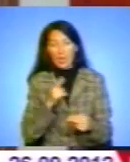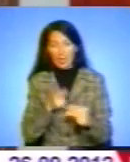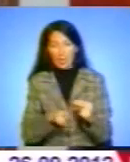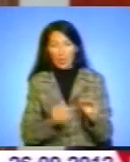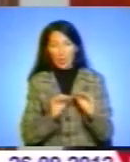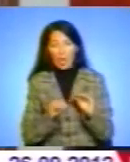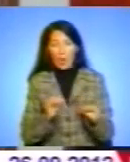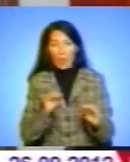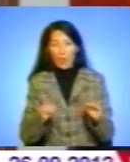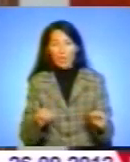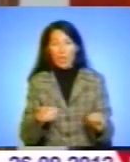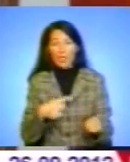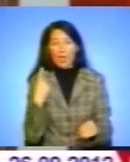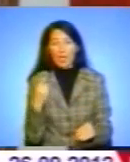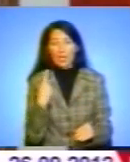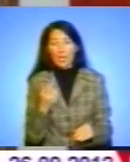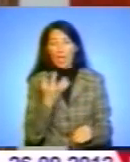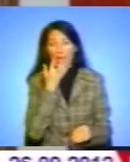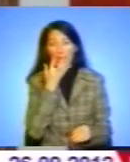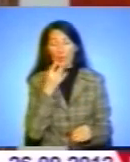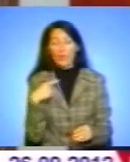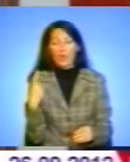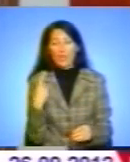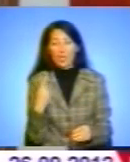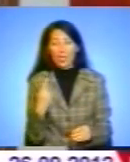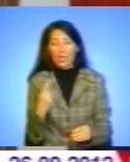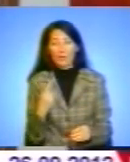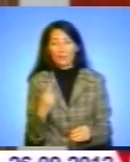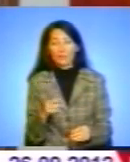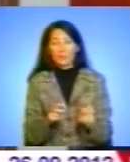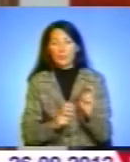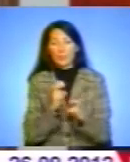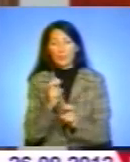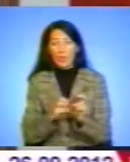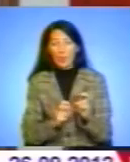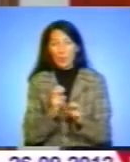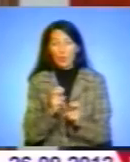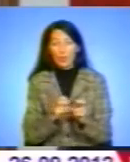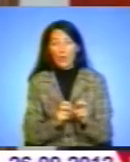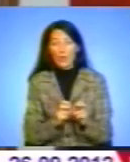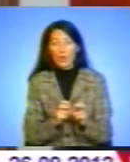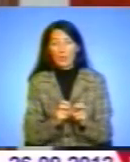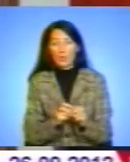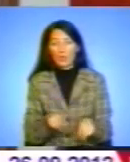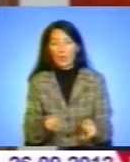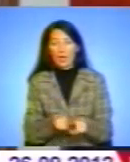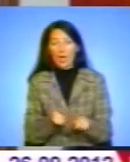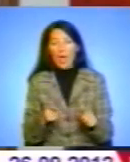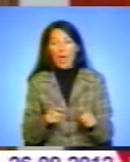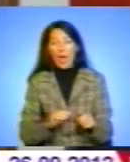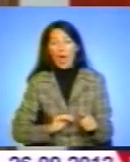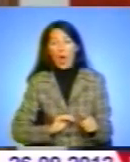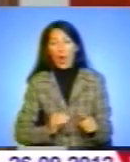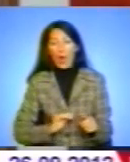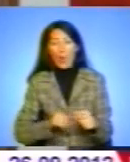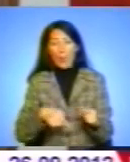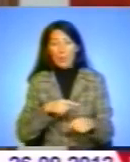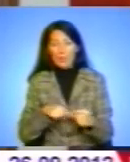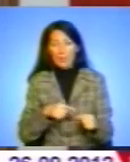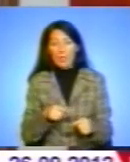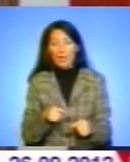монтаж лічильників теплових лічильників промислових, так званого комерційного обліку, перепрошую, так